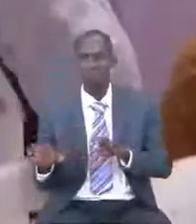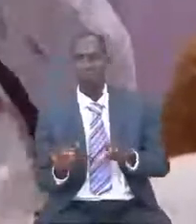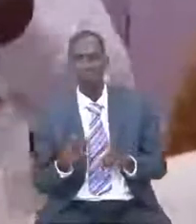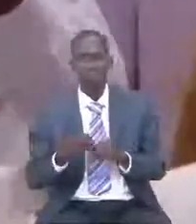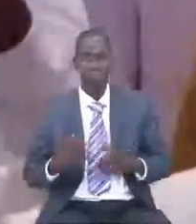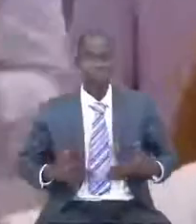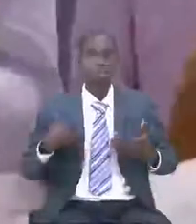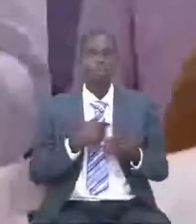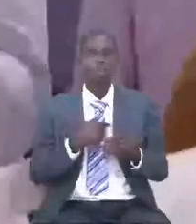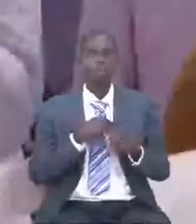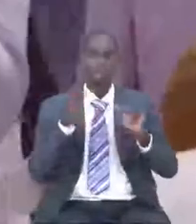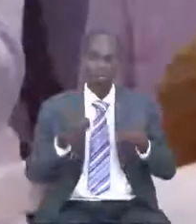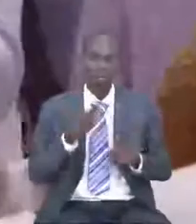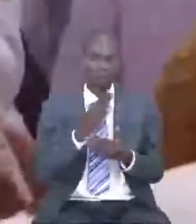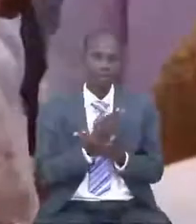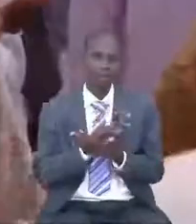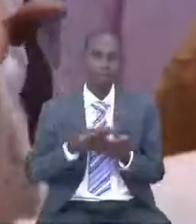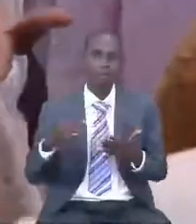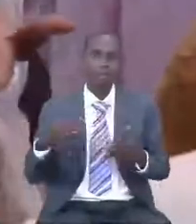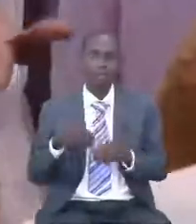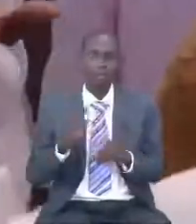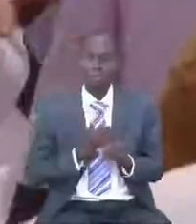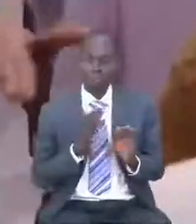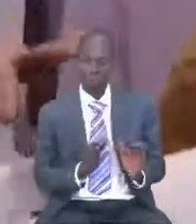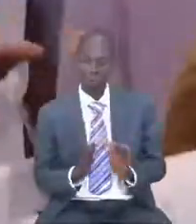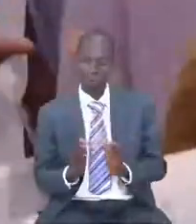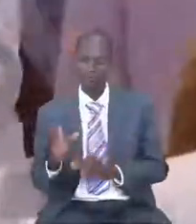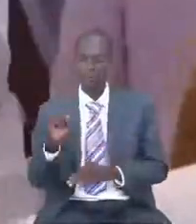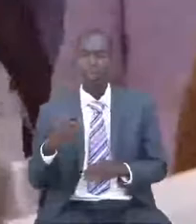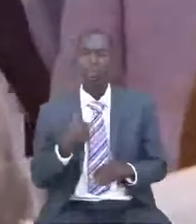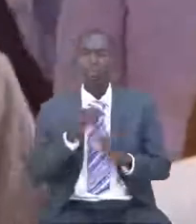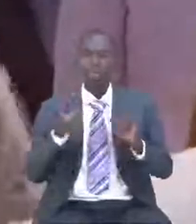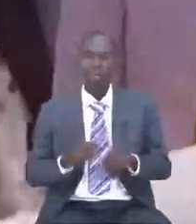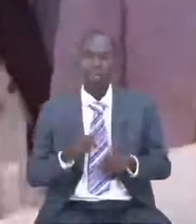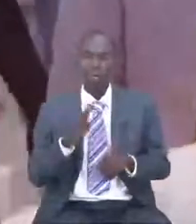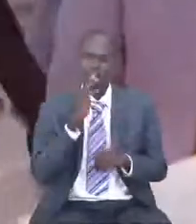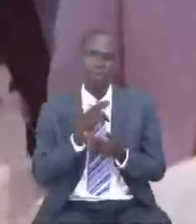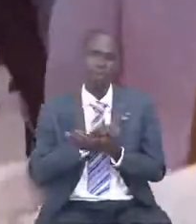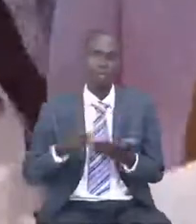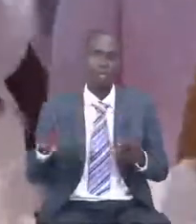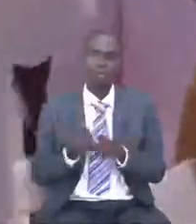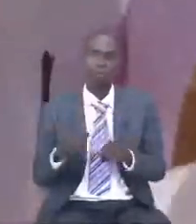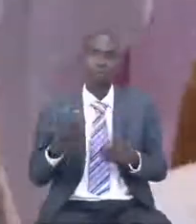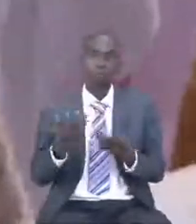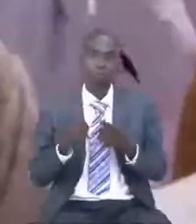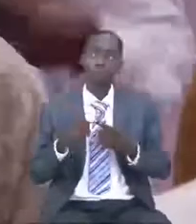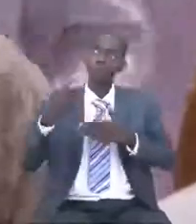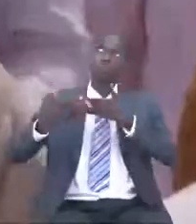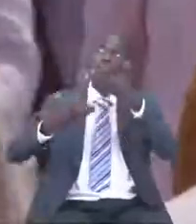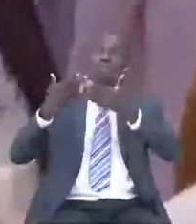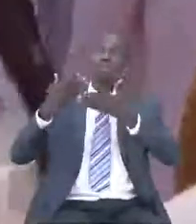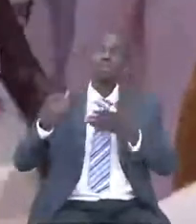Dans nos efforts, nous pouvons être saints. Dans nos plans, nous pouvons être saints. Comme